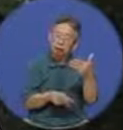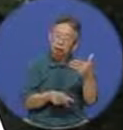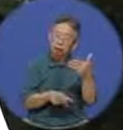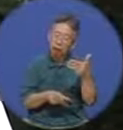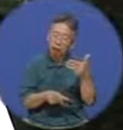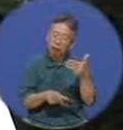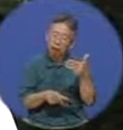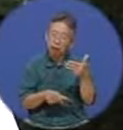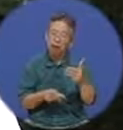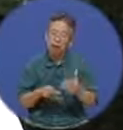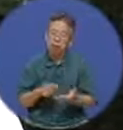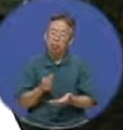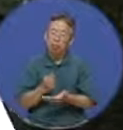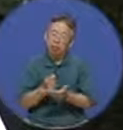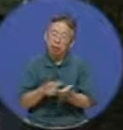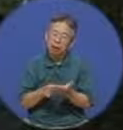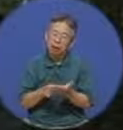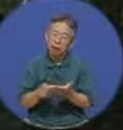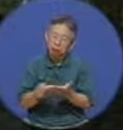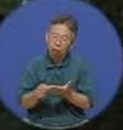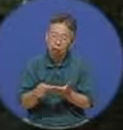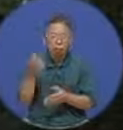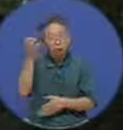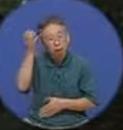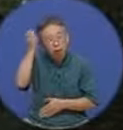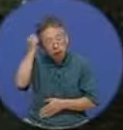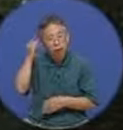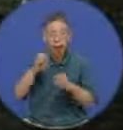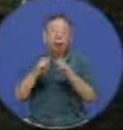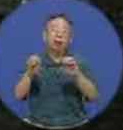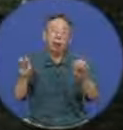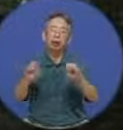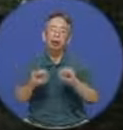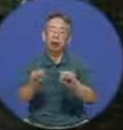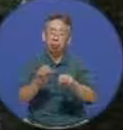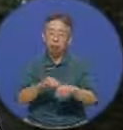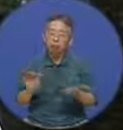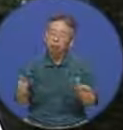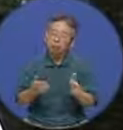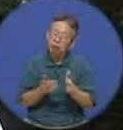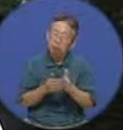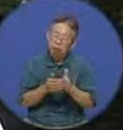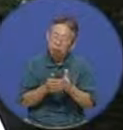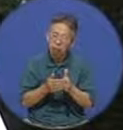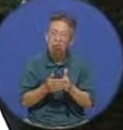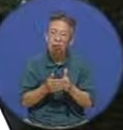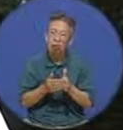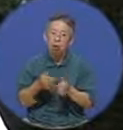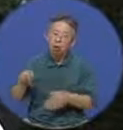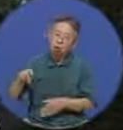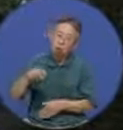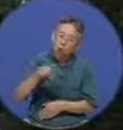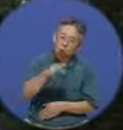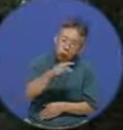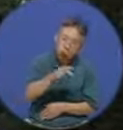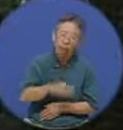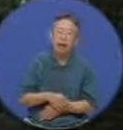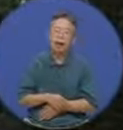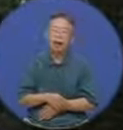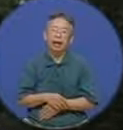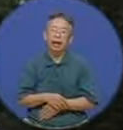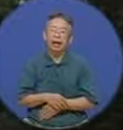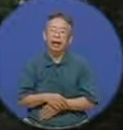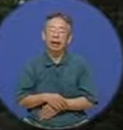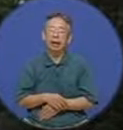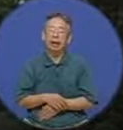産の記念のキャンペーンということでやってまして、今までもウォークだとかそういうことで、